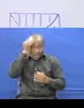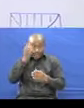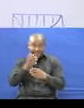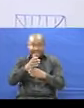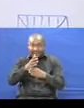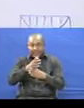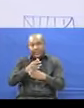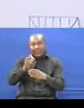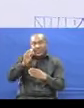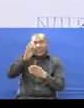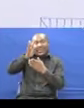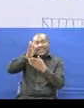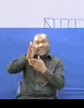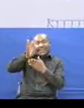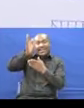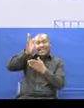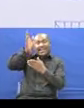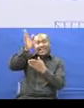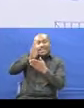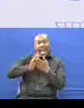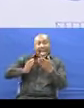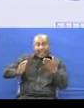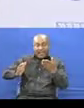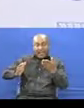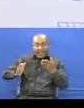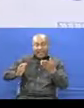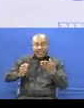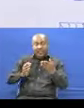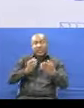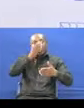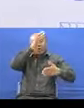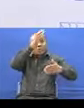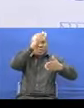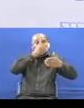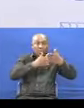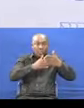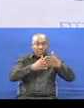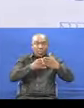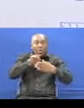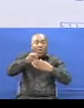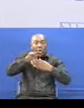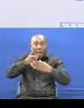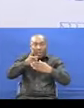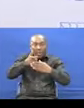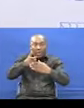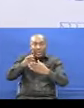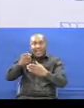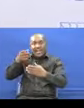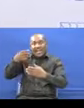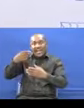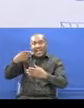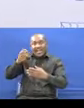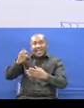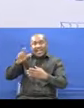sehemu. Nusu, robo, theluthi. Kuna nyingine inaitwa robo tatu.